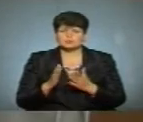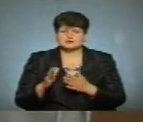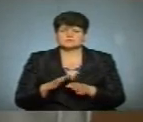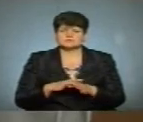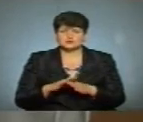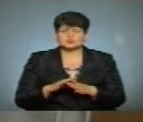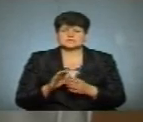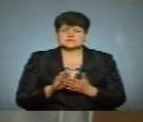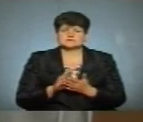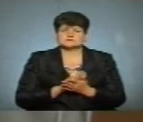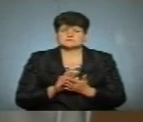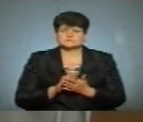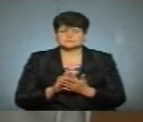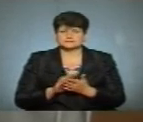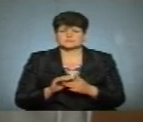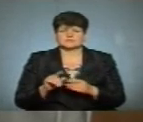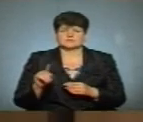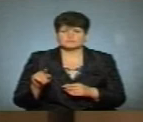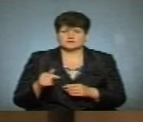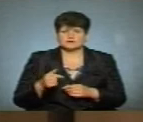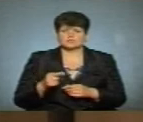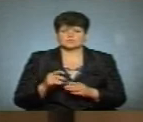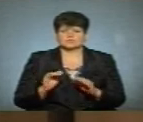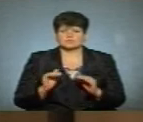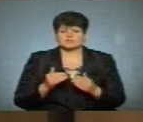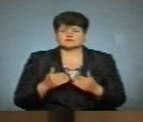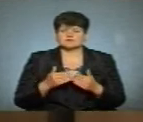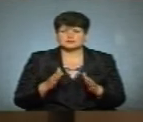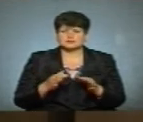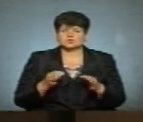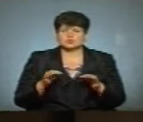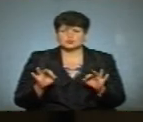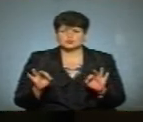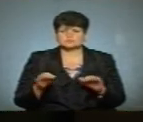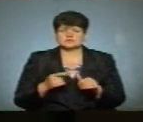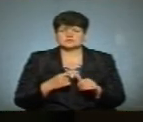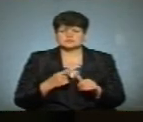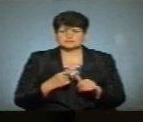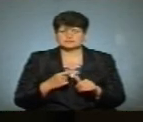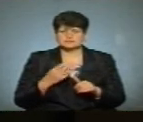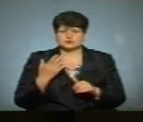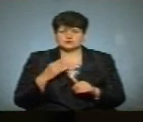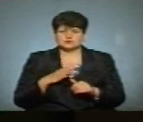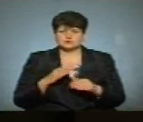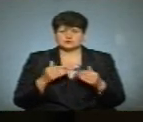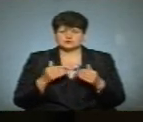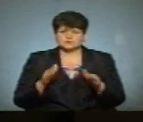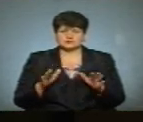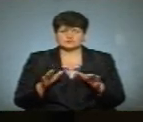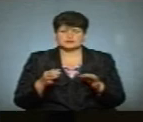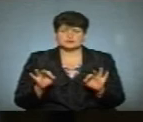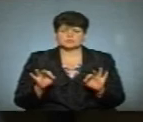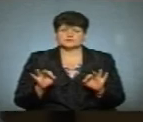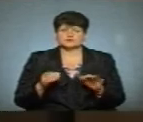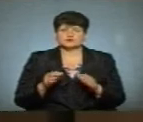дотримуються санітарних вимог та обмежень. Відкритий доступ, який, так би мовити, називається, і коли був доступ вільний до